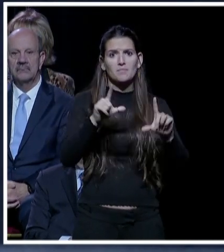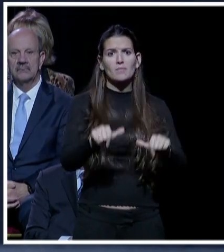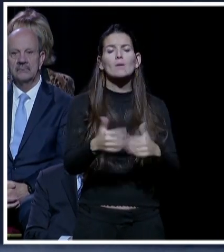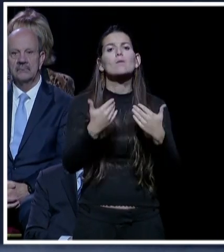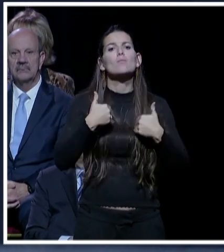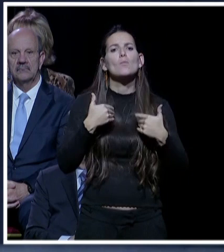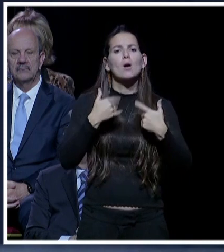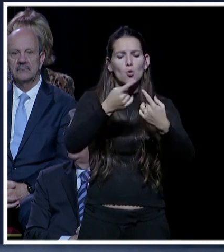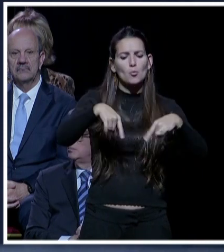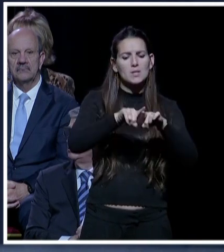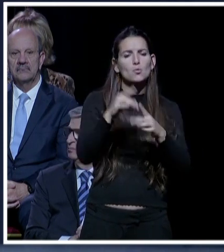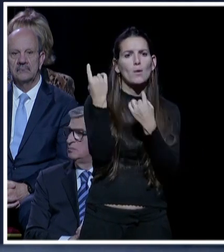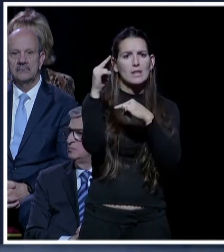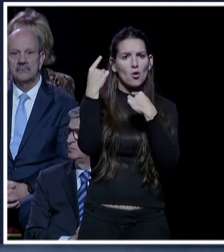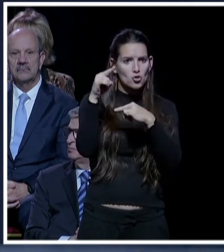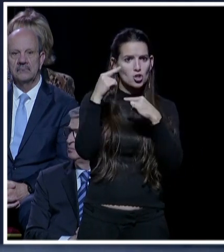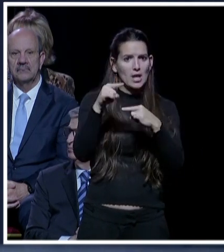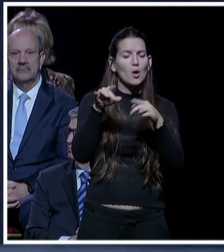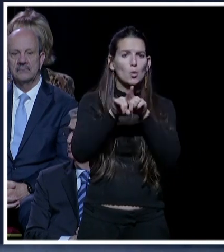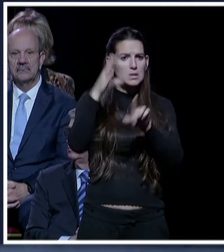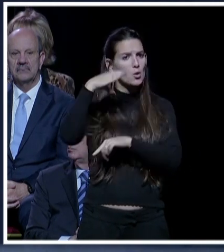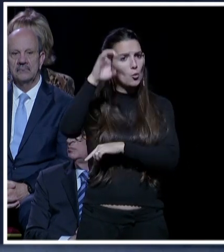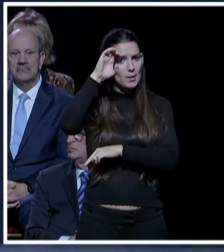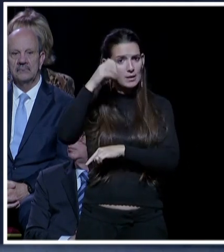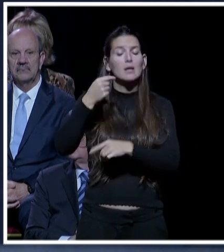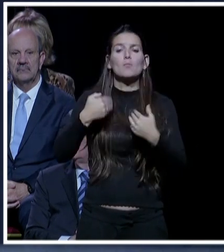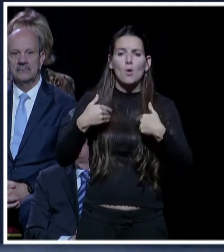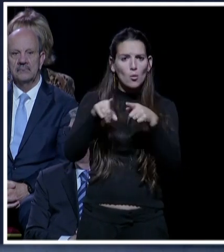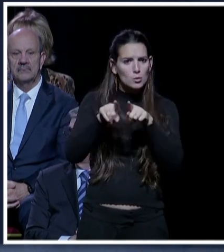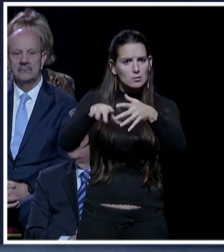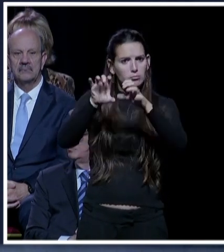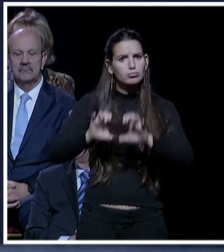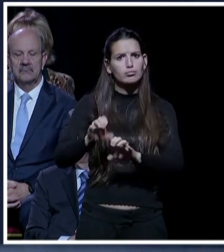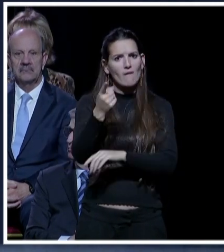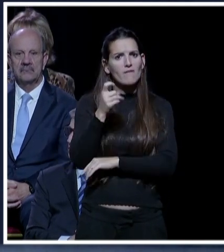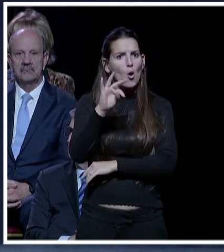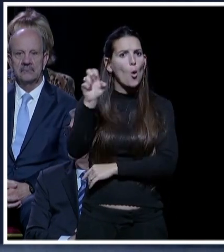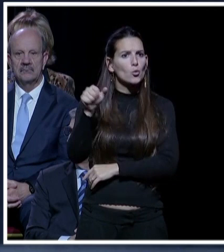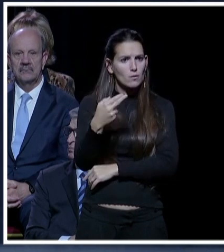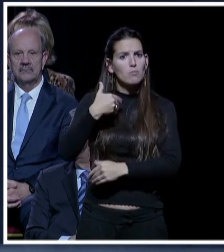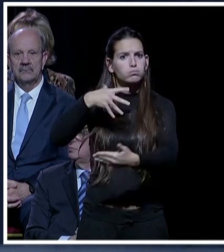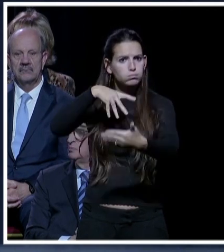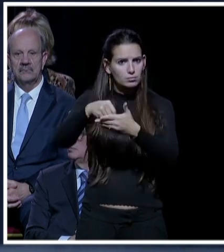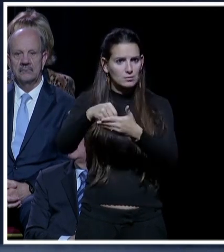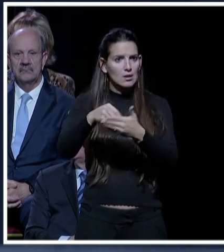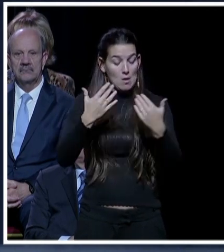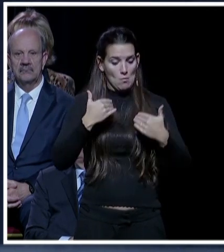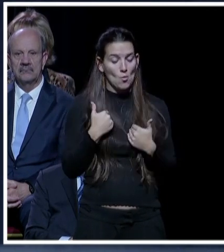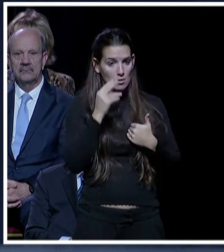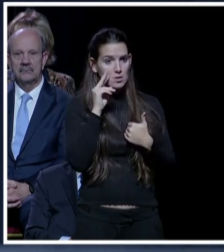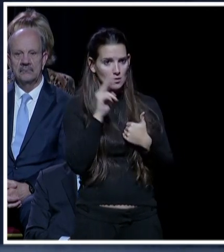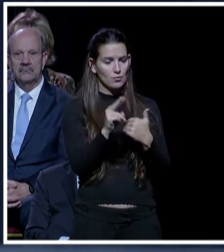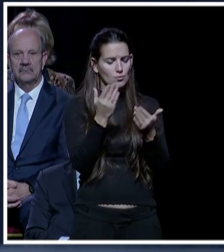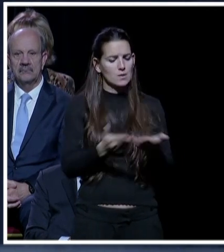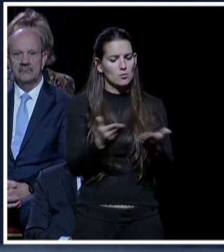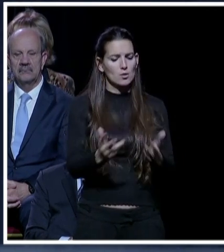Commission des affaires européennes et je siège également à l'Assemblée parlementaire de l'OTAN. Ces engagements m'ont amenée à vivre des moments très intenses,